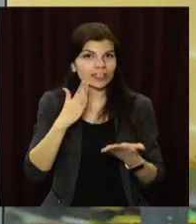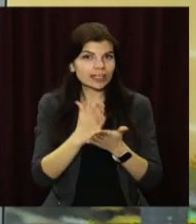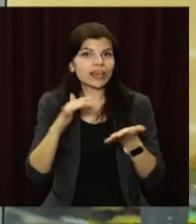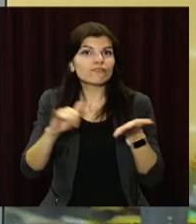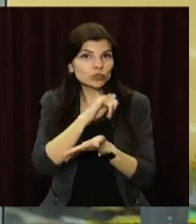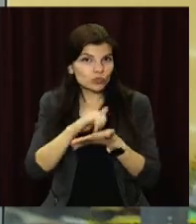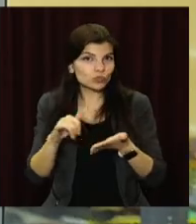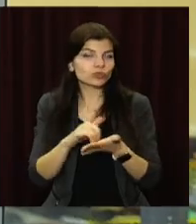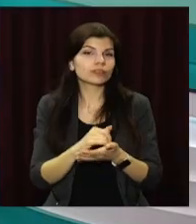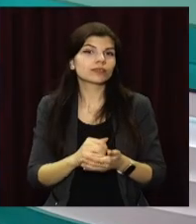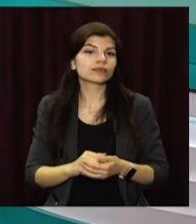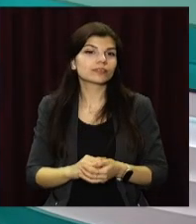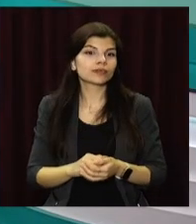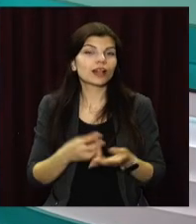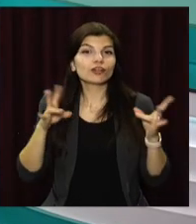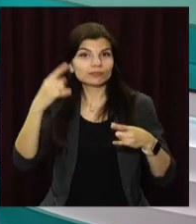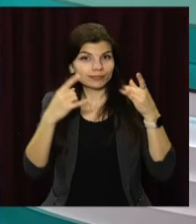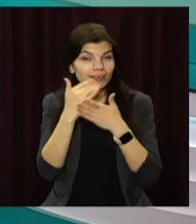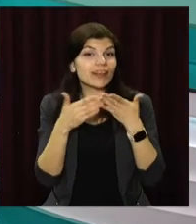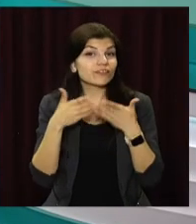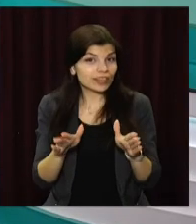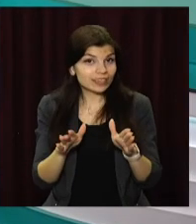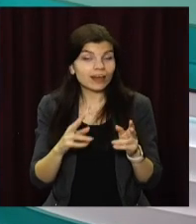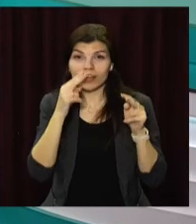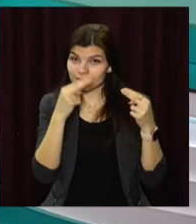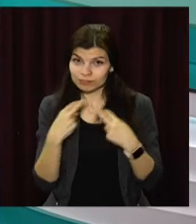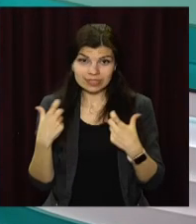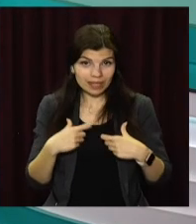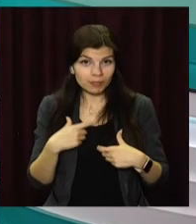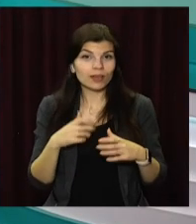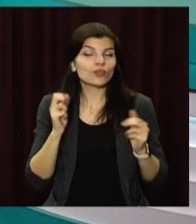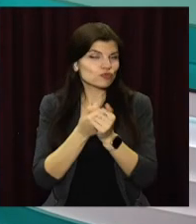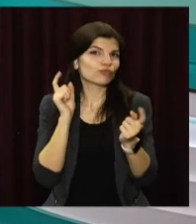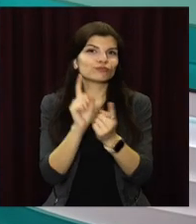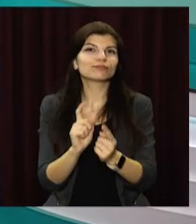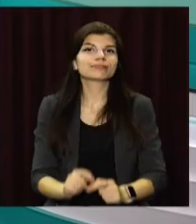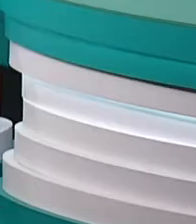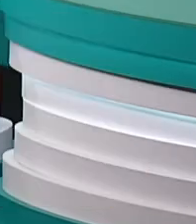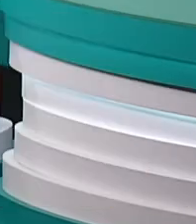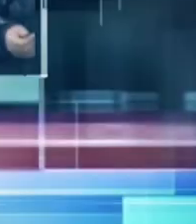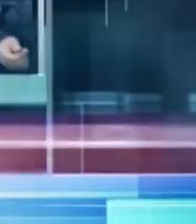соціальних мережах та на YouTube-каналі. Залишайтесь відкритим, пильнуйте себе та до зустрічі!